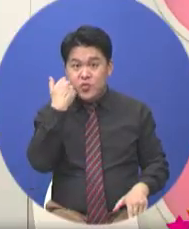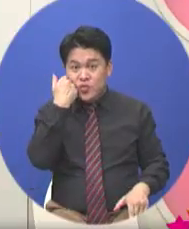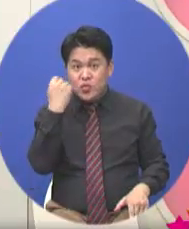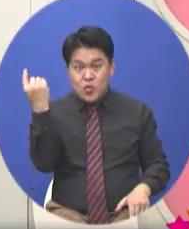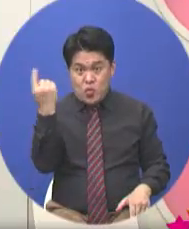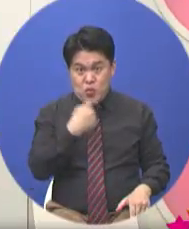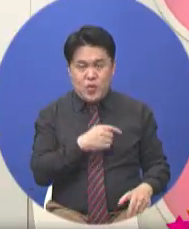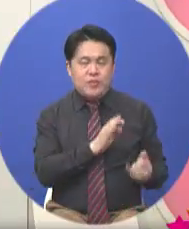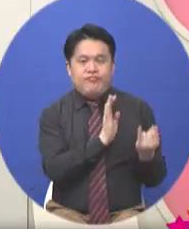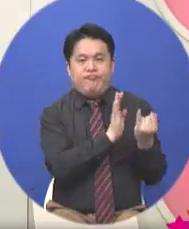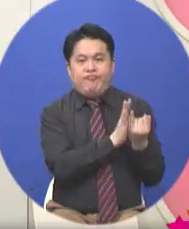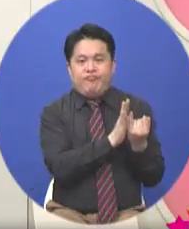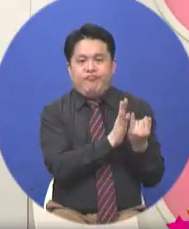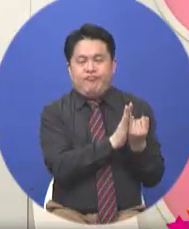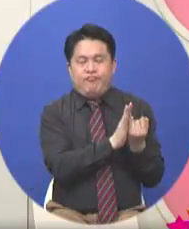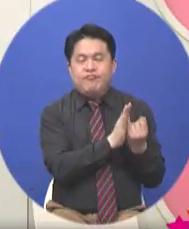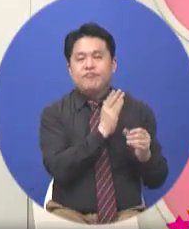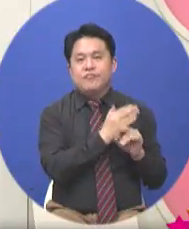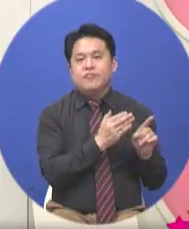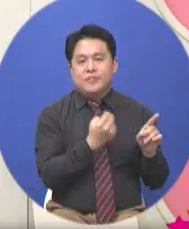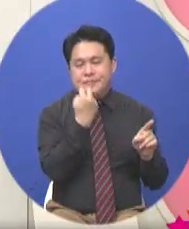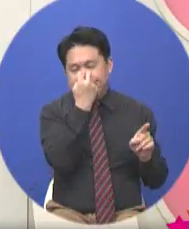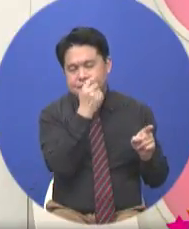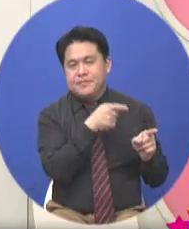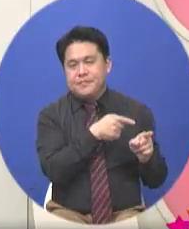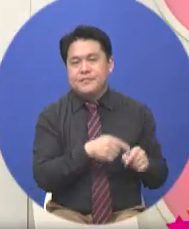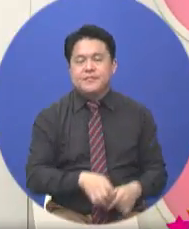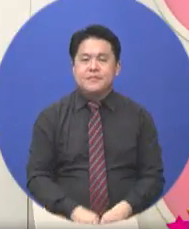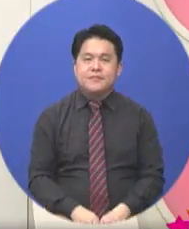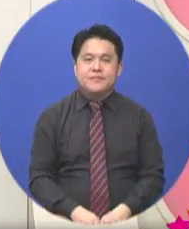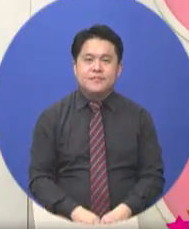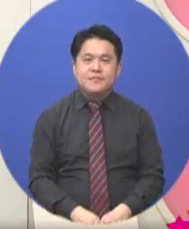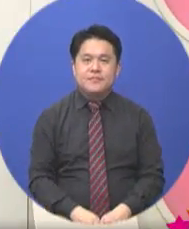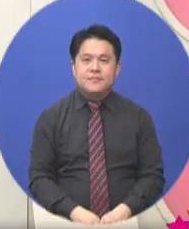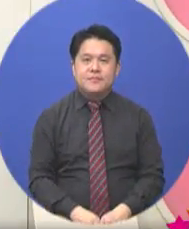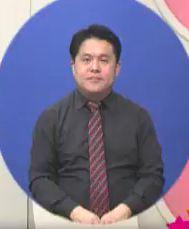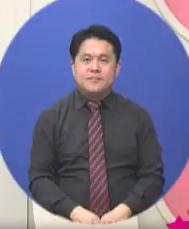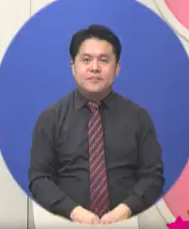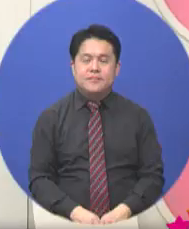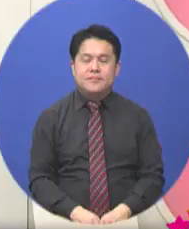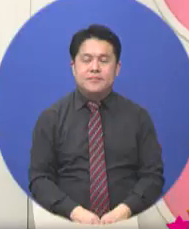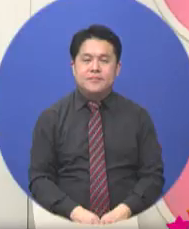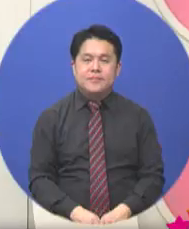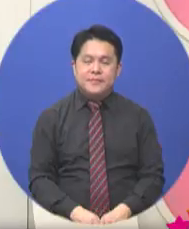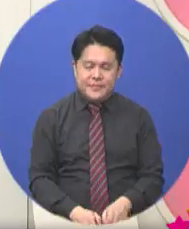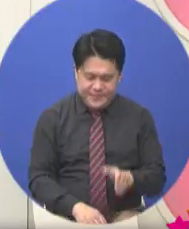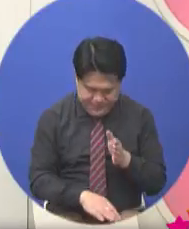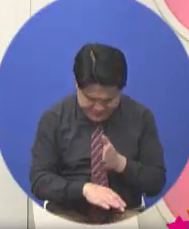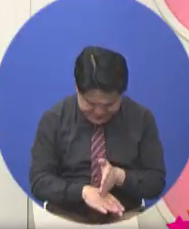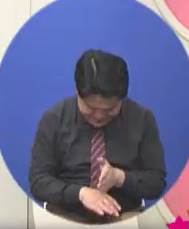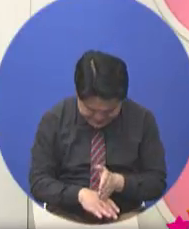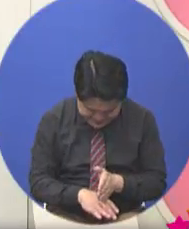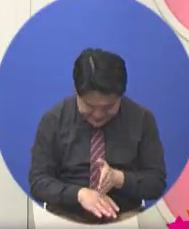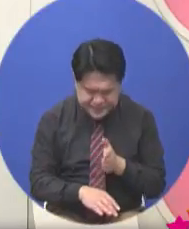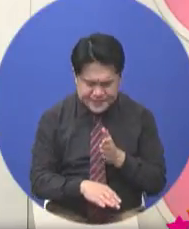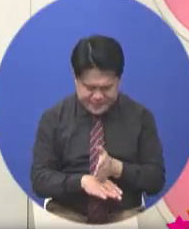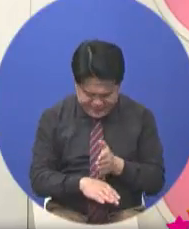요양보호사께서 맞아요. 현재 이 시간에 보호하고 계시는데. 정말 너무너무 감사